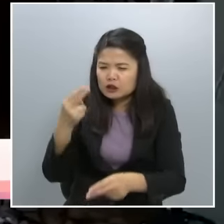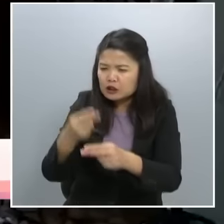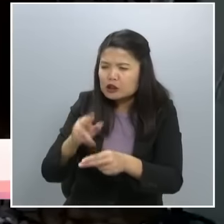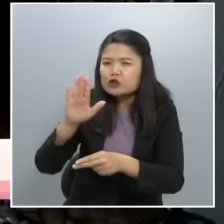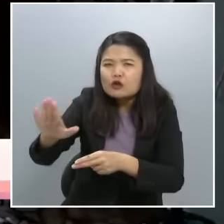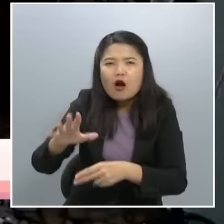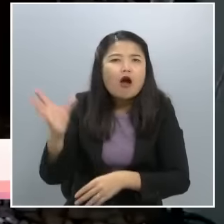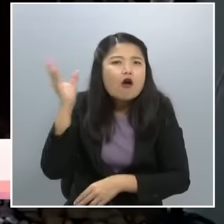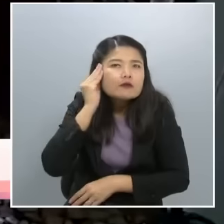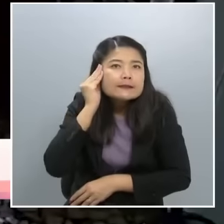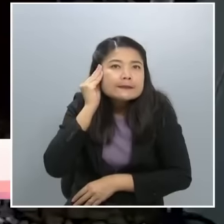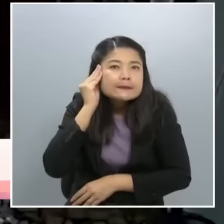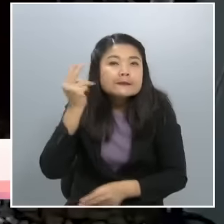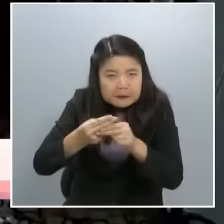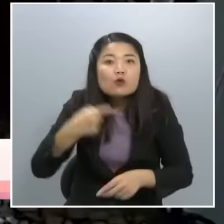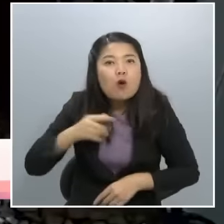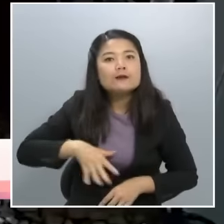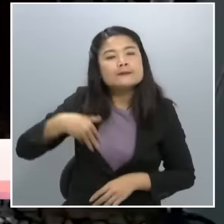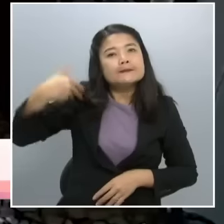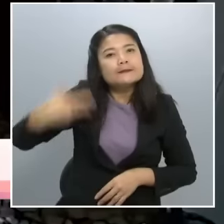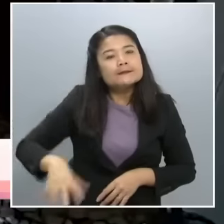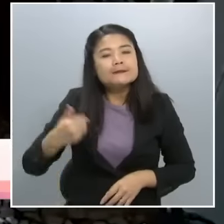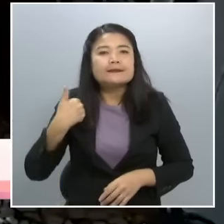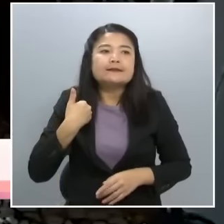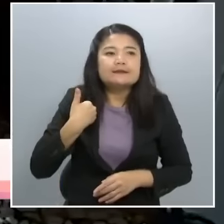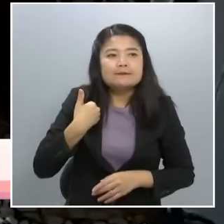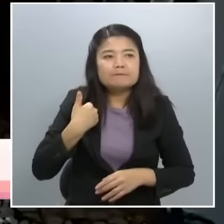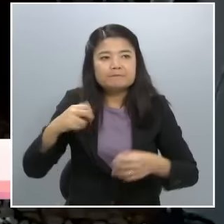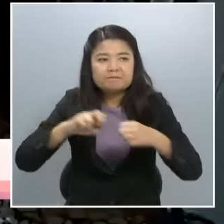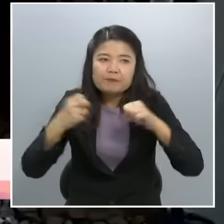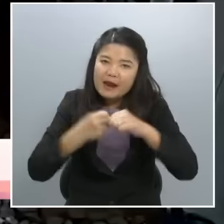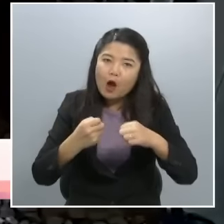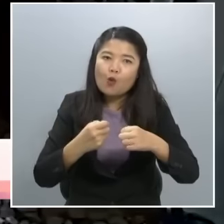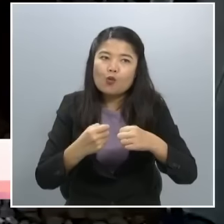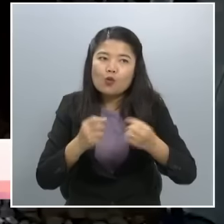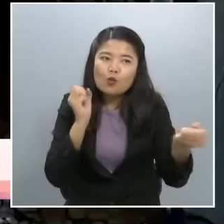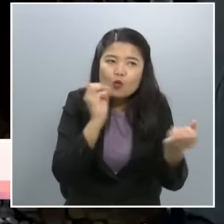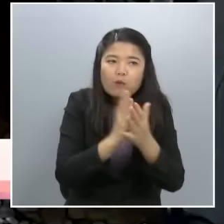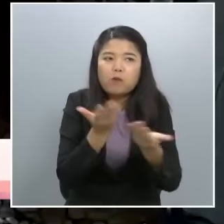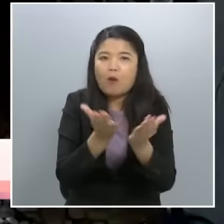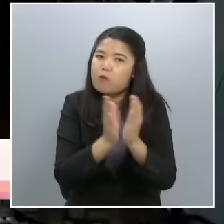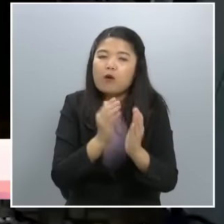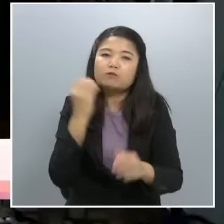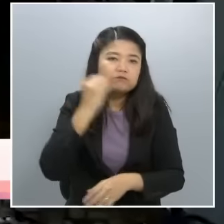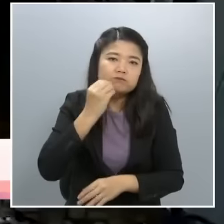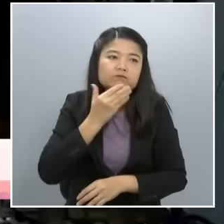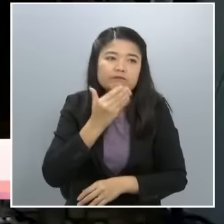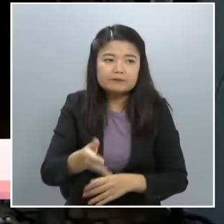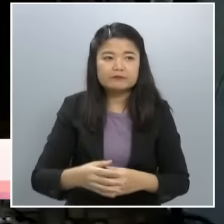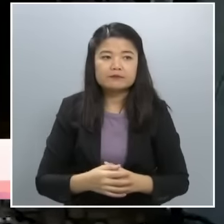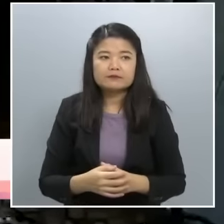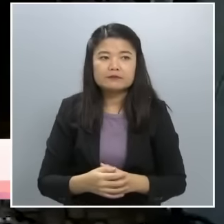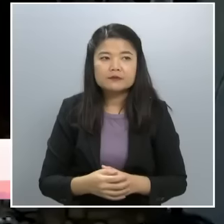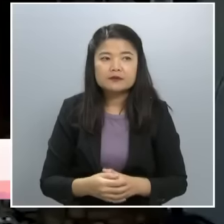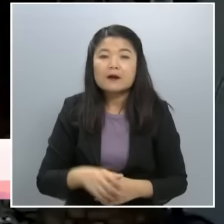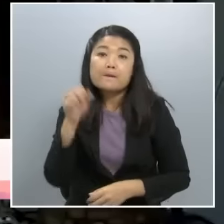ยไม่พอใจหลังจากวันนั้นเป็นต้นมาค่ะก็ก่อเหตุระรานทอบทวงเขามาโดยตลอดอย่างที่บอกก็คือเปิดเพล